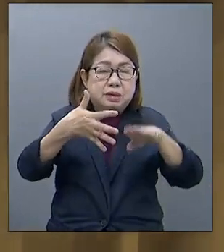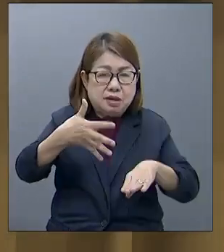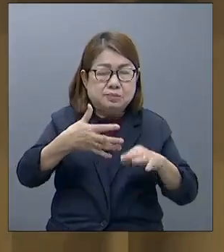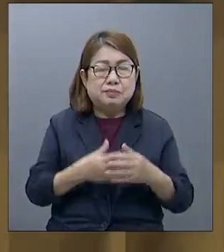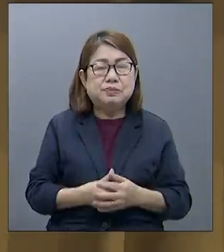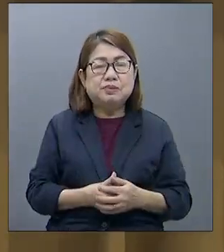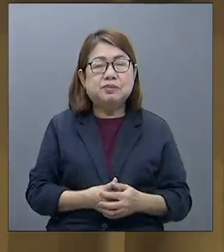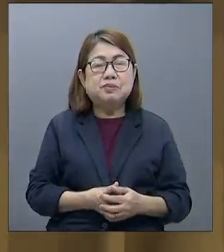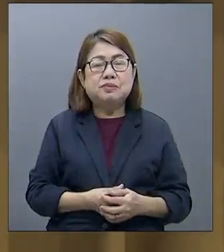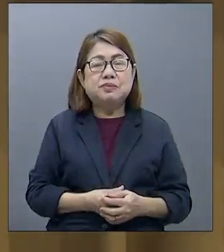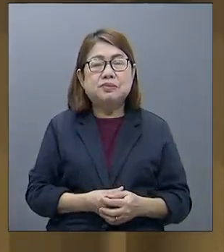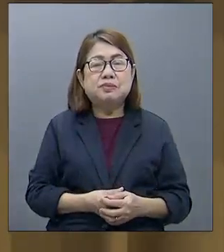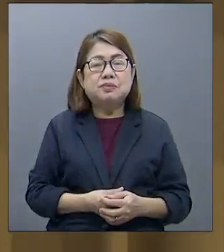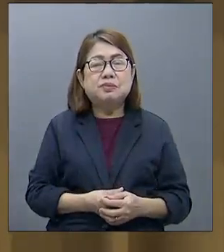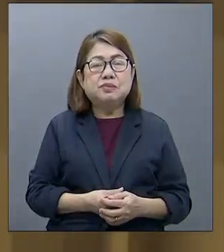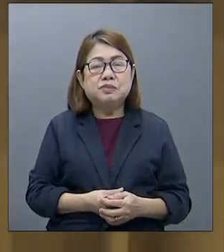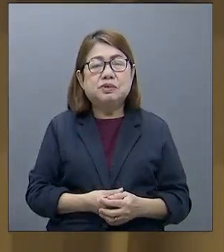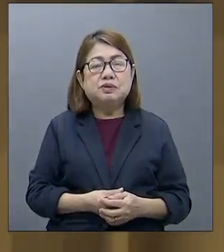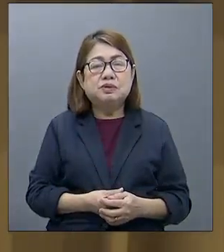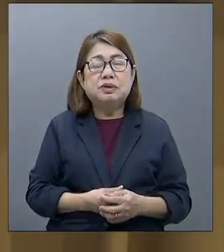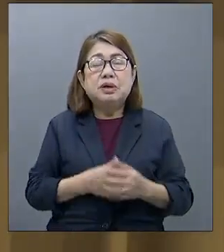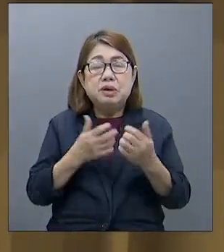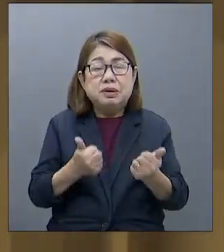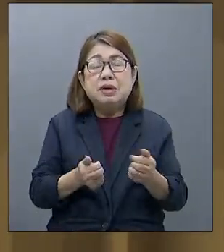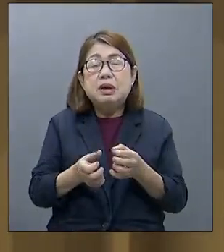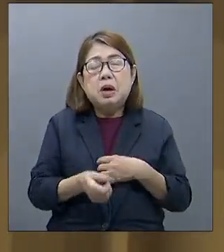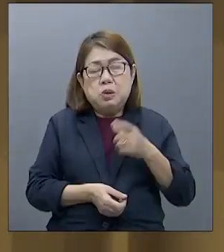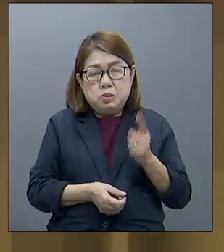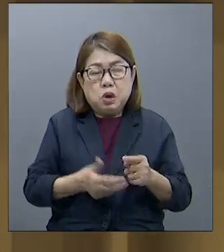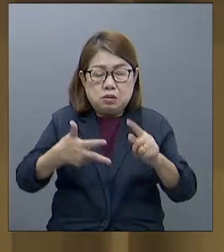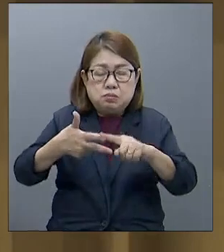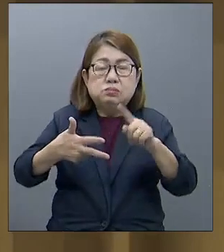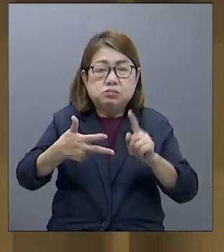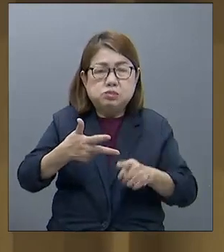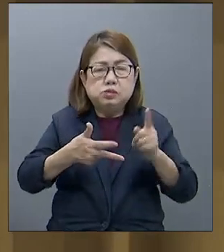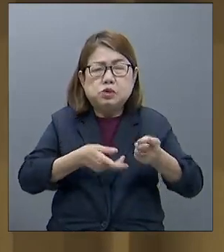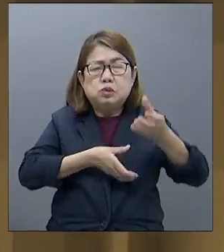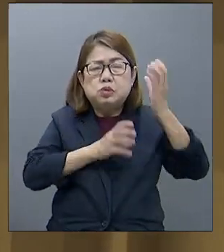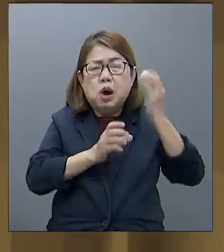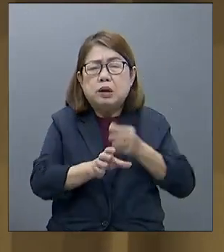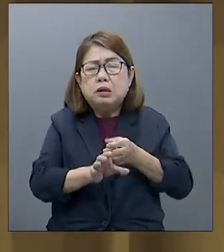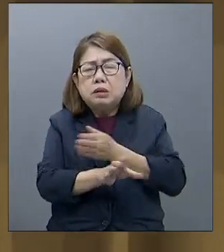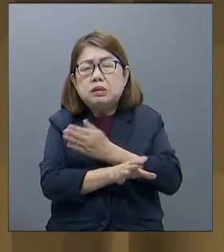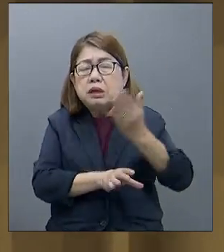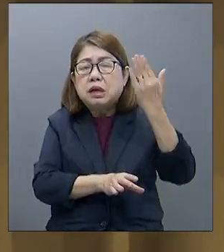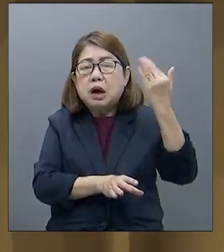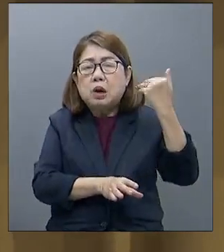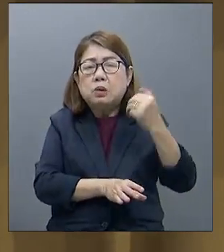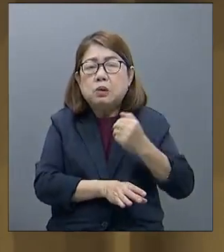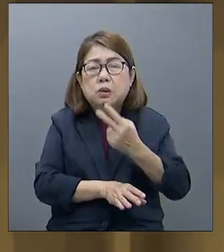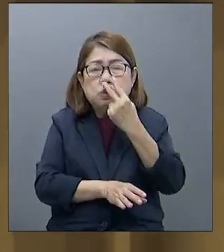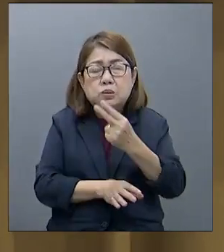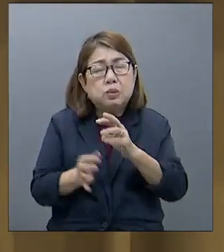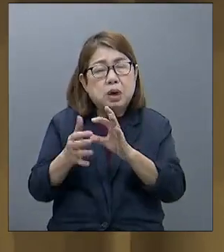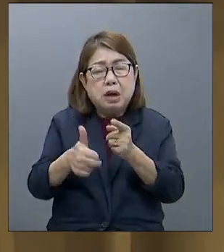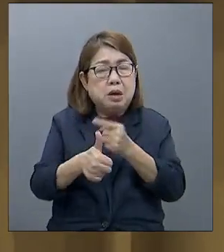ก็น้อยกว่าครึ่งนะคะอันนี้คือสิ่งที่เราต้องย้อนกลับมาดูกันอีกครั้งหนึ่งค่ะว่าจะดีแต่เทคโนโลยี